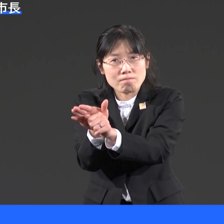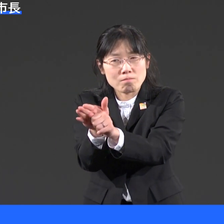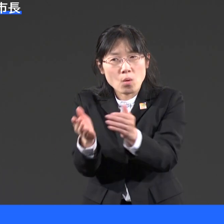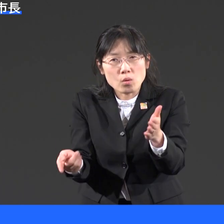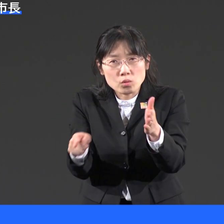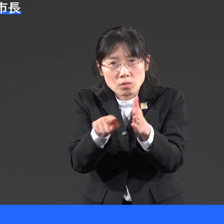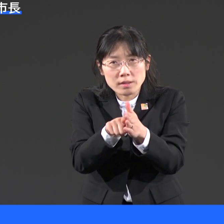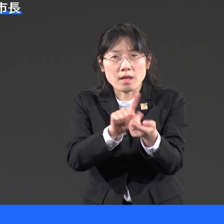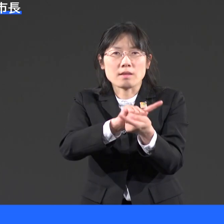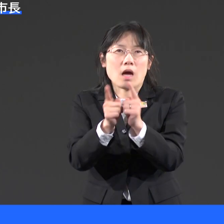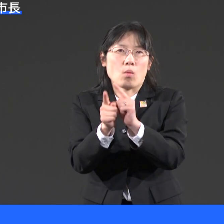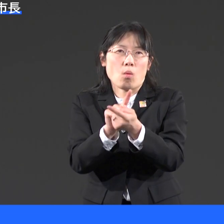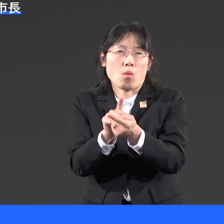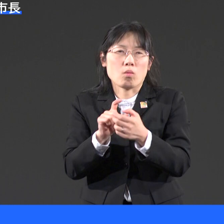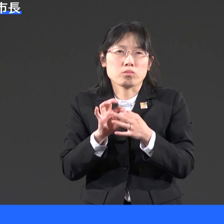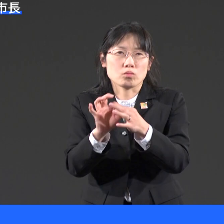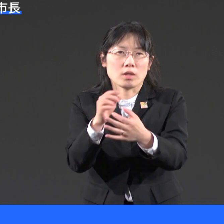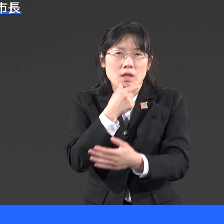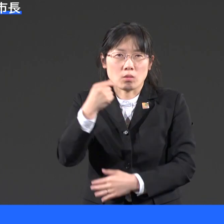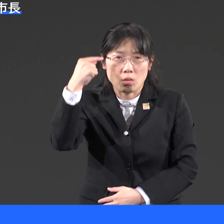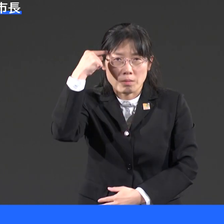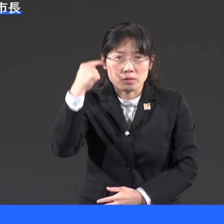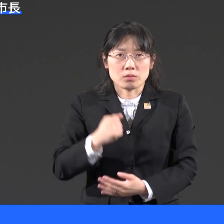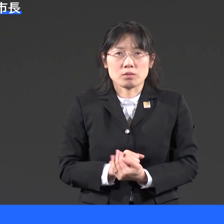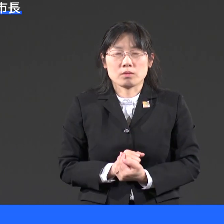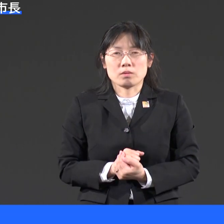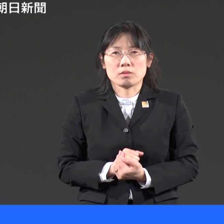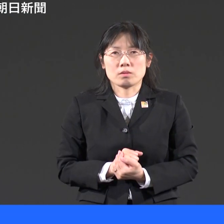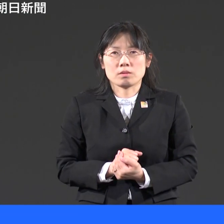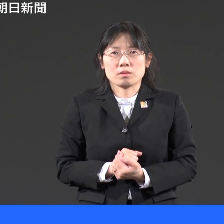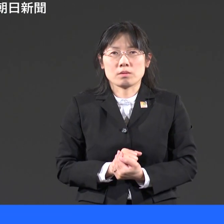て対応していきたいというふうに思っています。